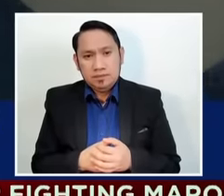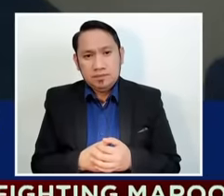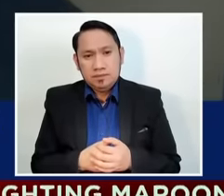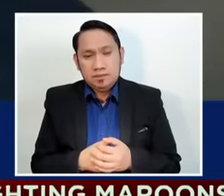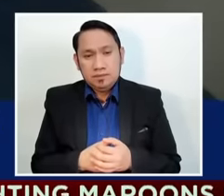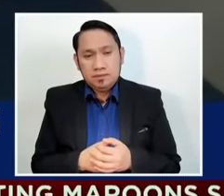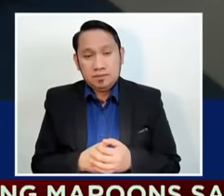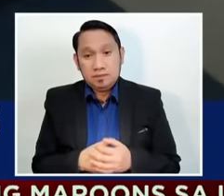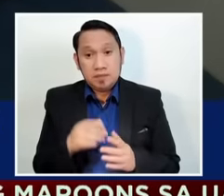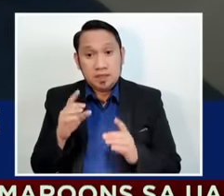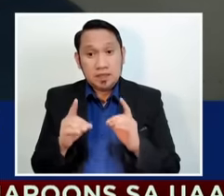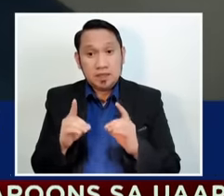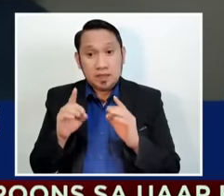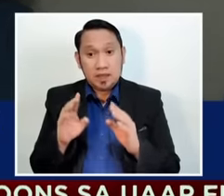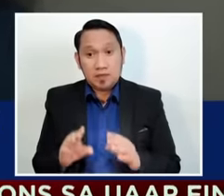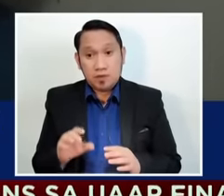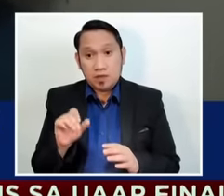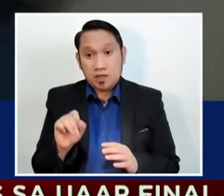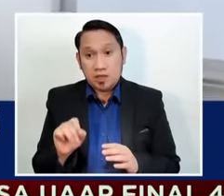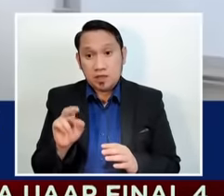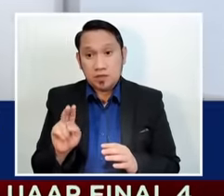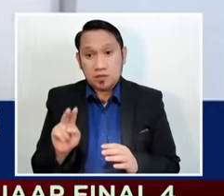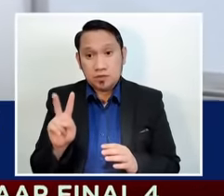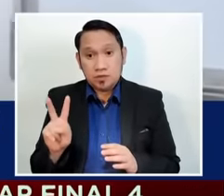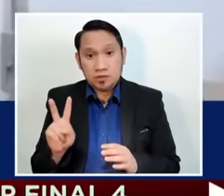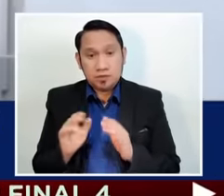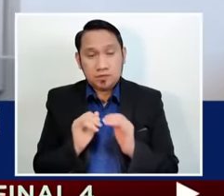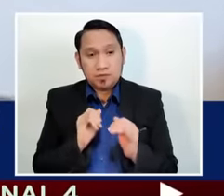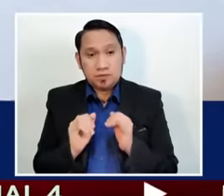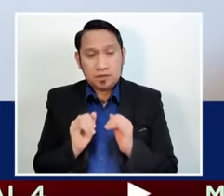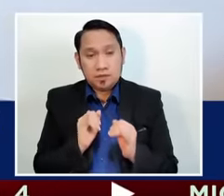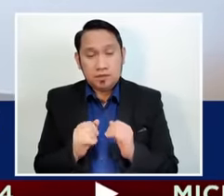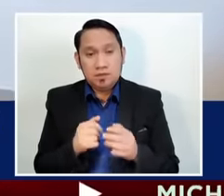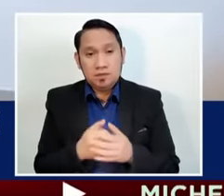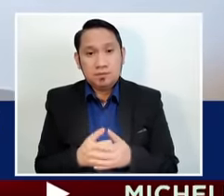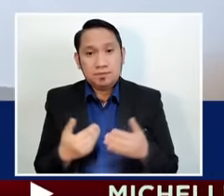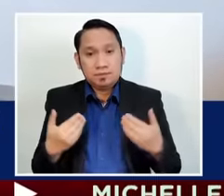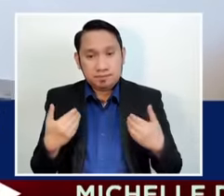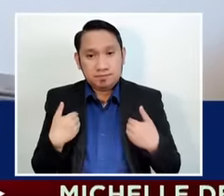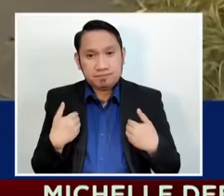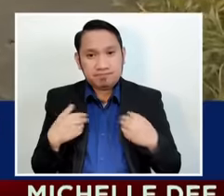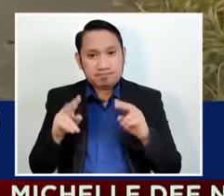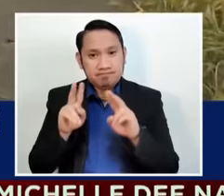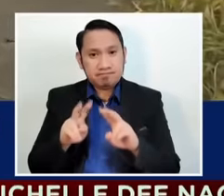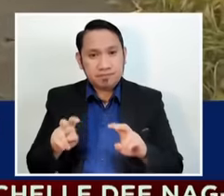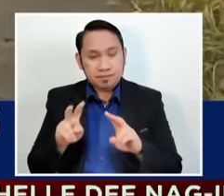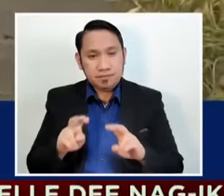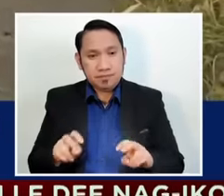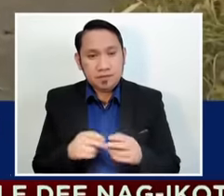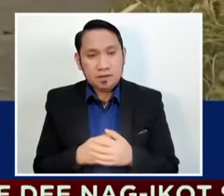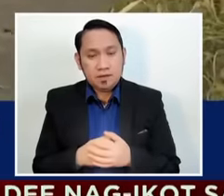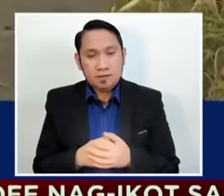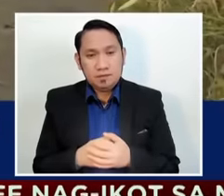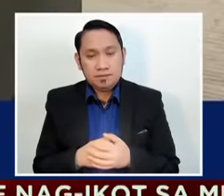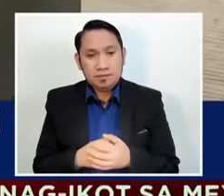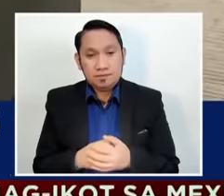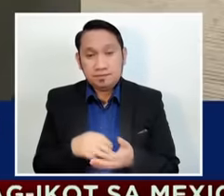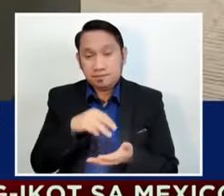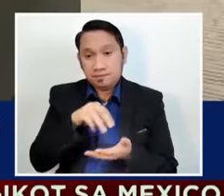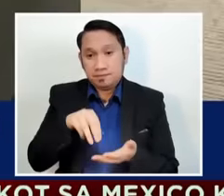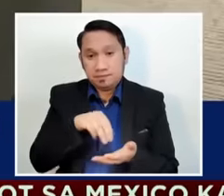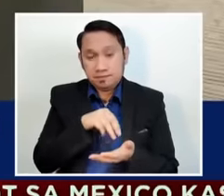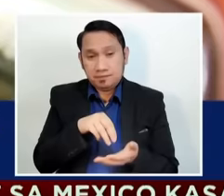naman ang driver ng SUV na magpa-interview na nakatakdang sumalang sa inquest proceedings. Hawak na rin naman daluyong PNP